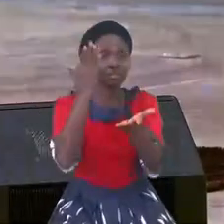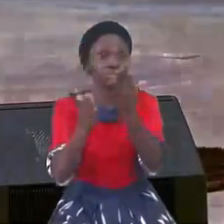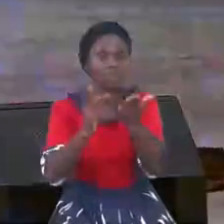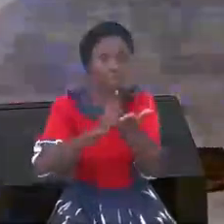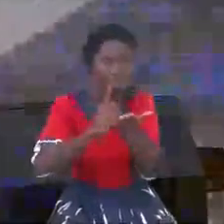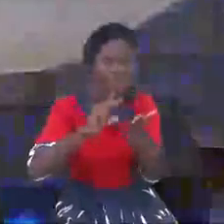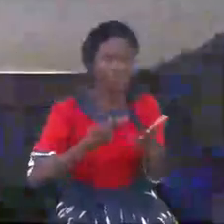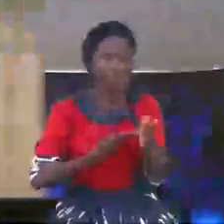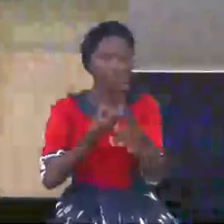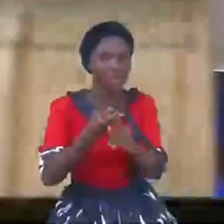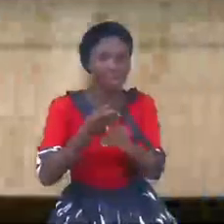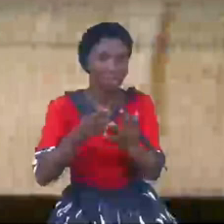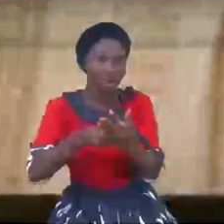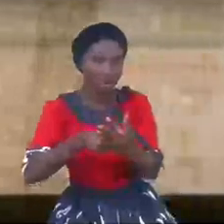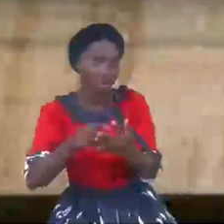nous purifier